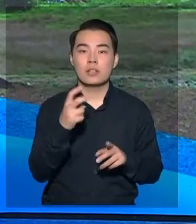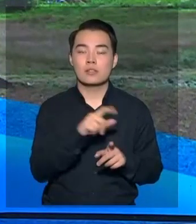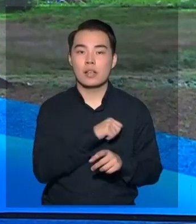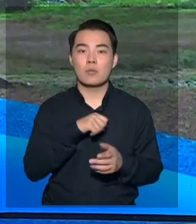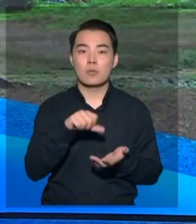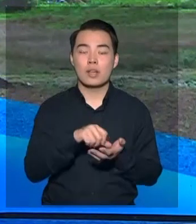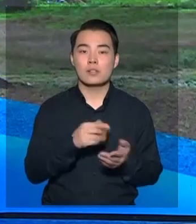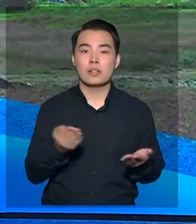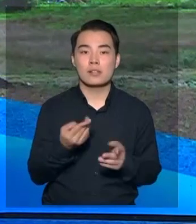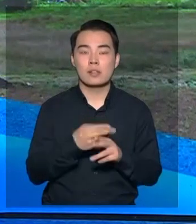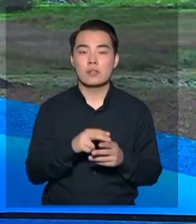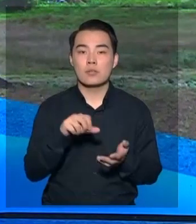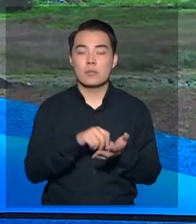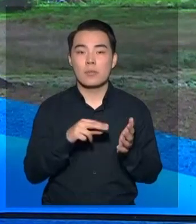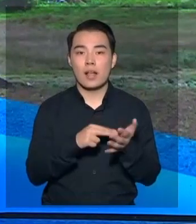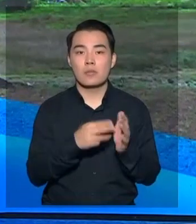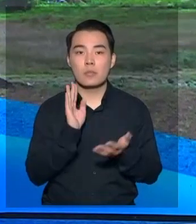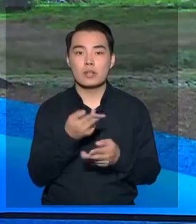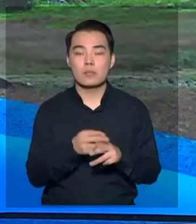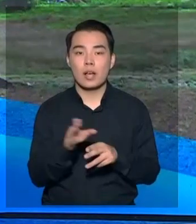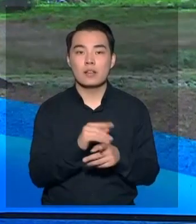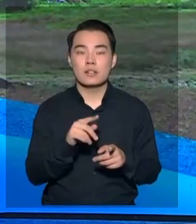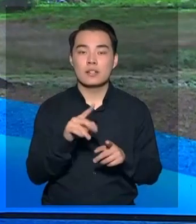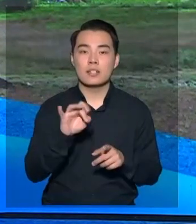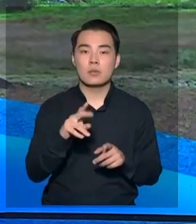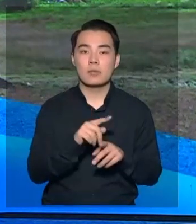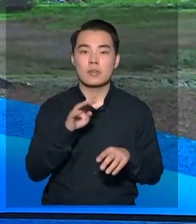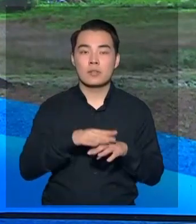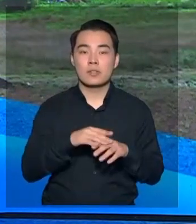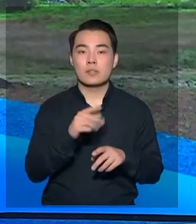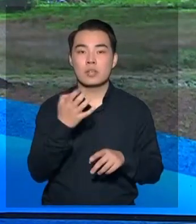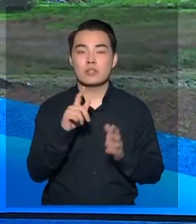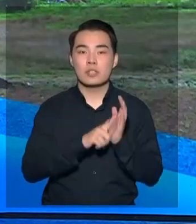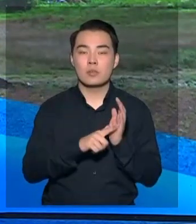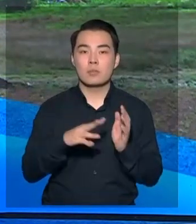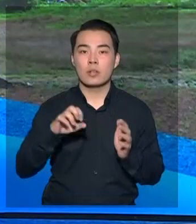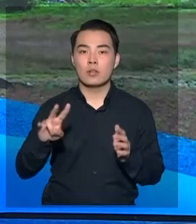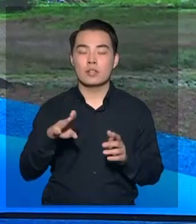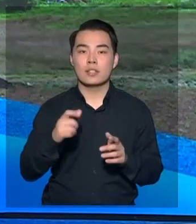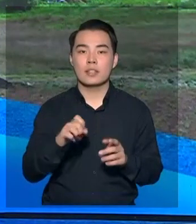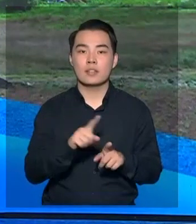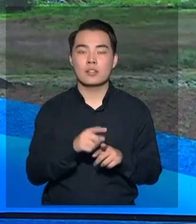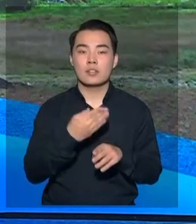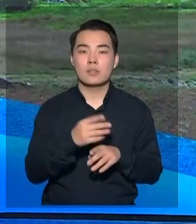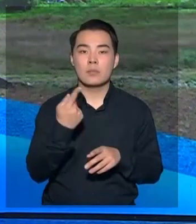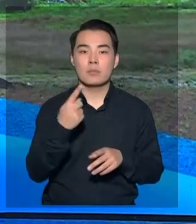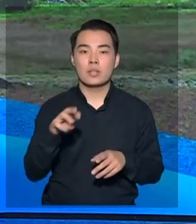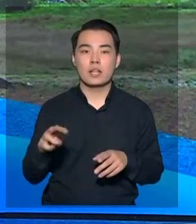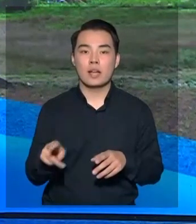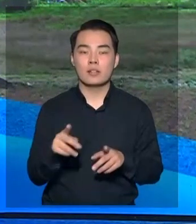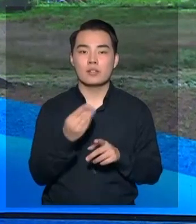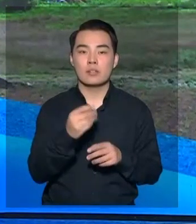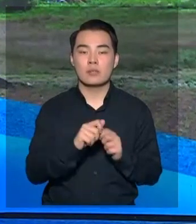жобаға қатысуға ниеттеніп отыр. Өңірге республикалық бюджеттен 570 миллион теңге және үкімет тарапынан қосымша 1 миллиард